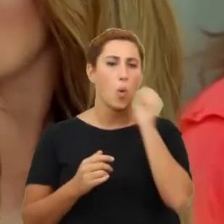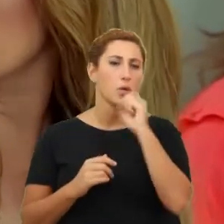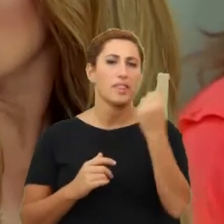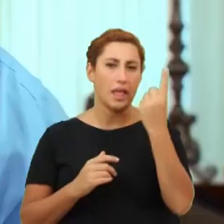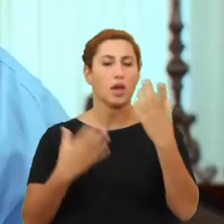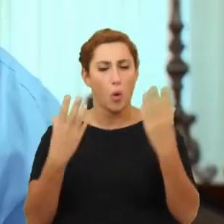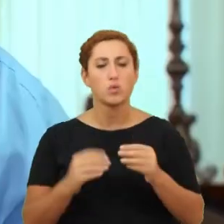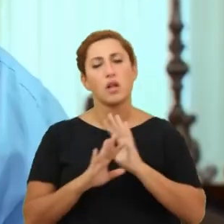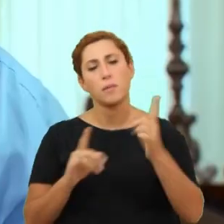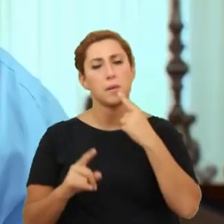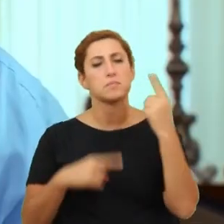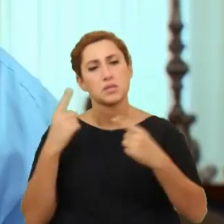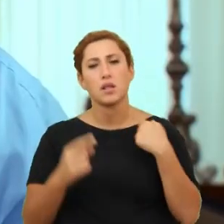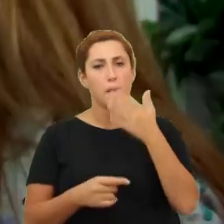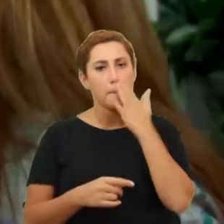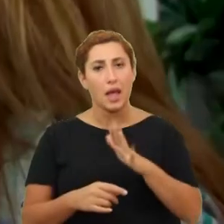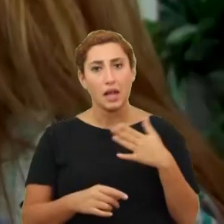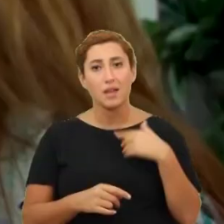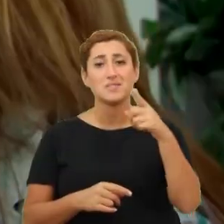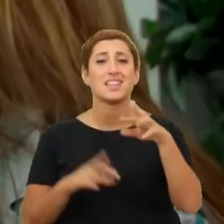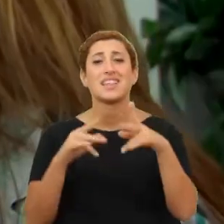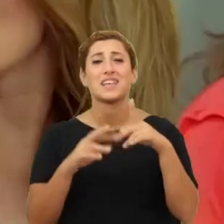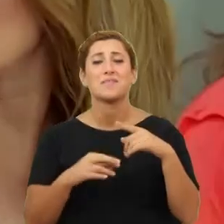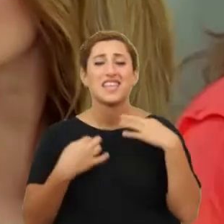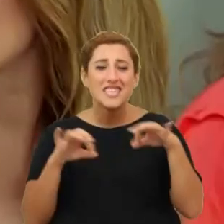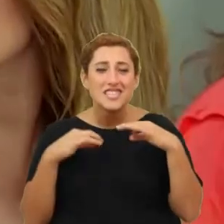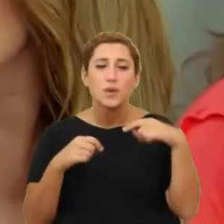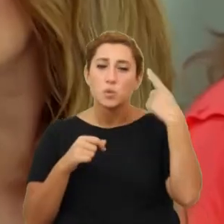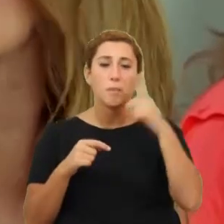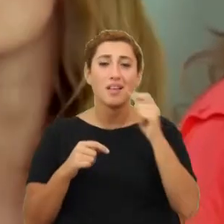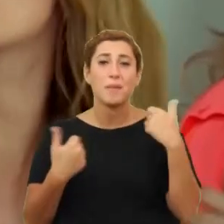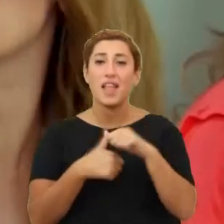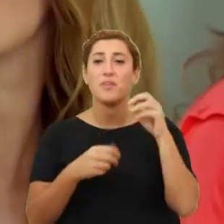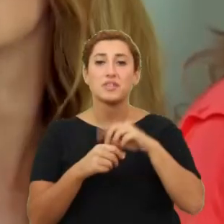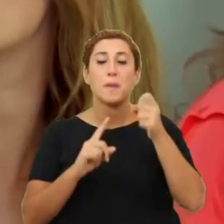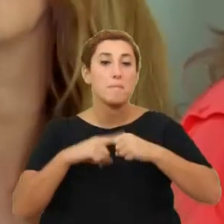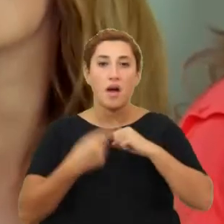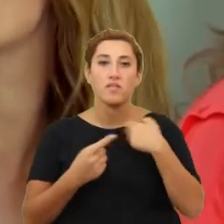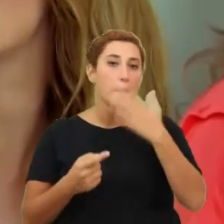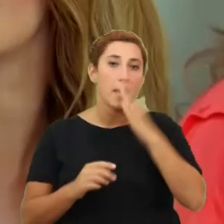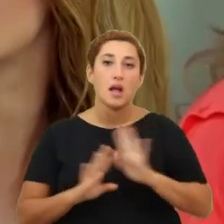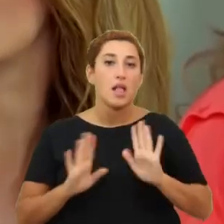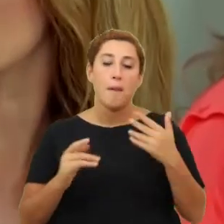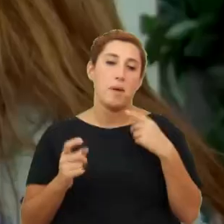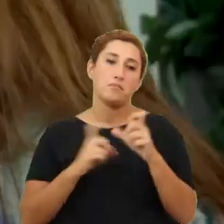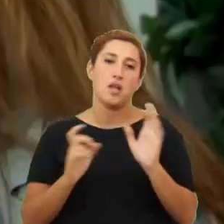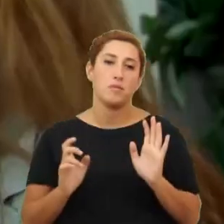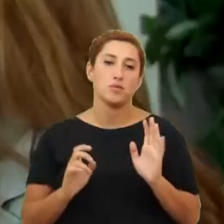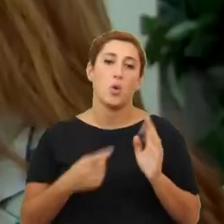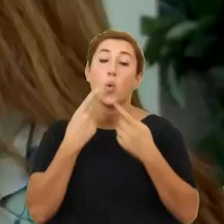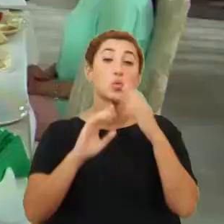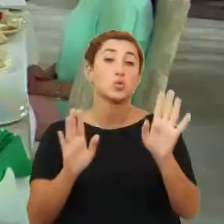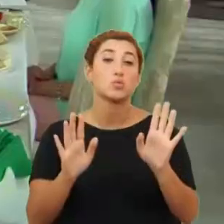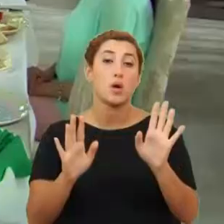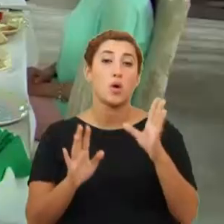teki olsan tamam bir sene bekleyeyim de. Senin gibi ince ve romantik bir adamla evlenmek için ben bir hafta bile bekleyemem yani Sarpişko. Ya